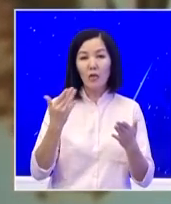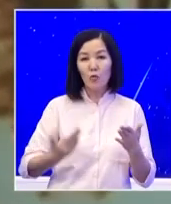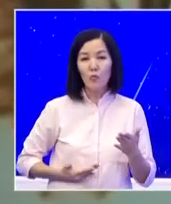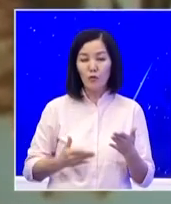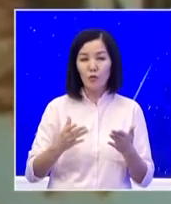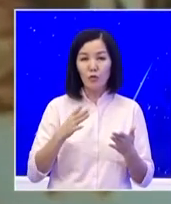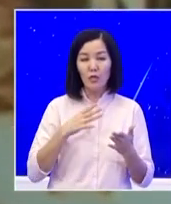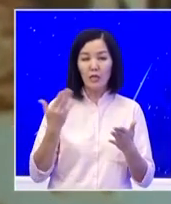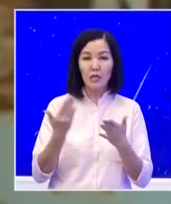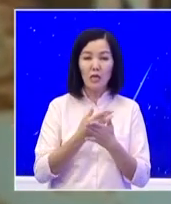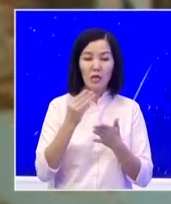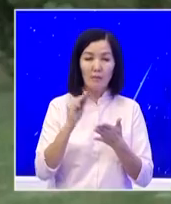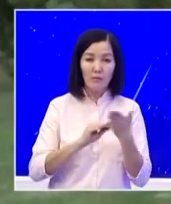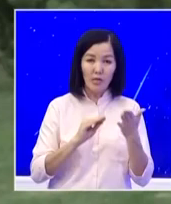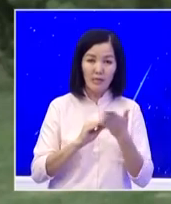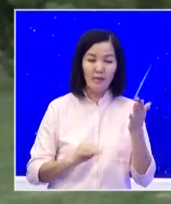суреттелген.